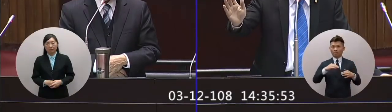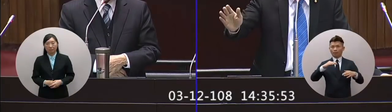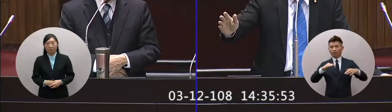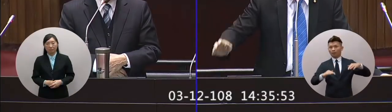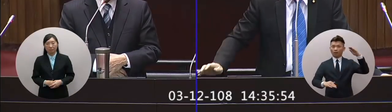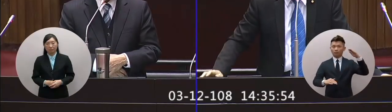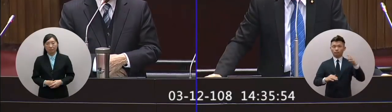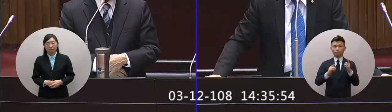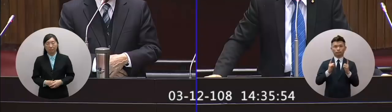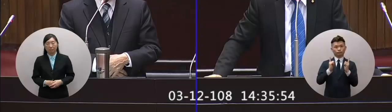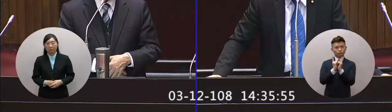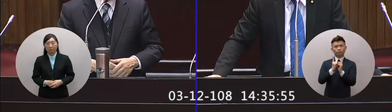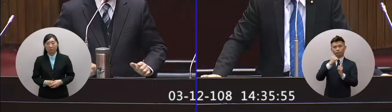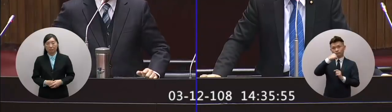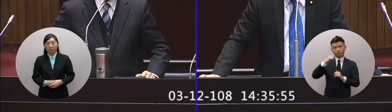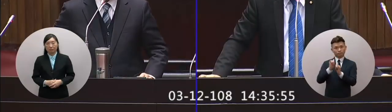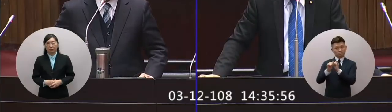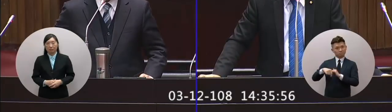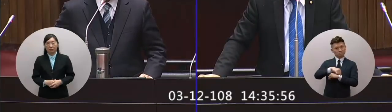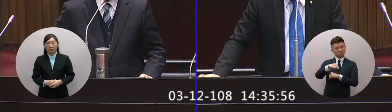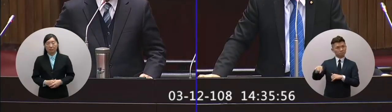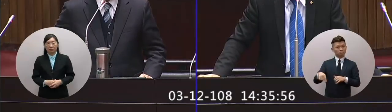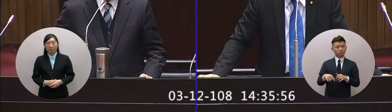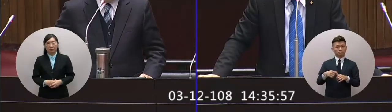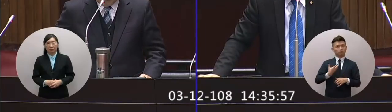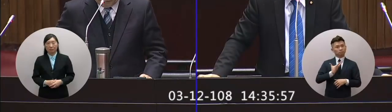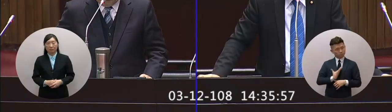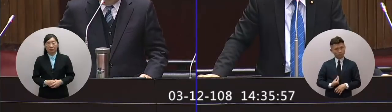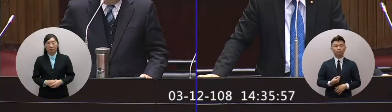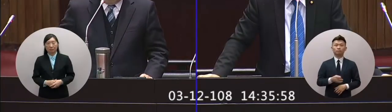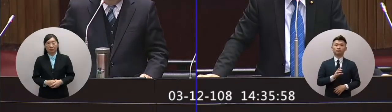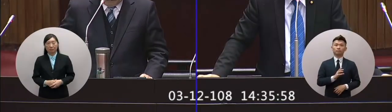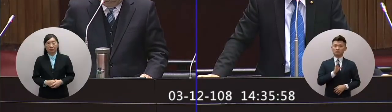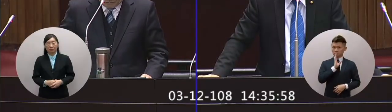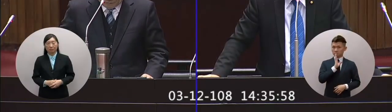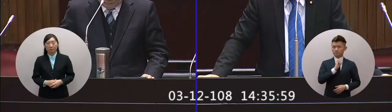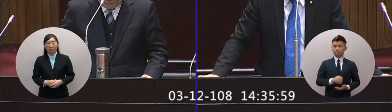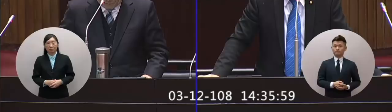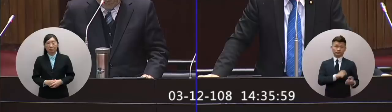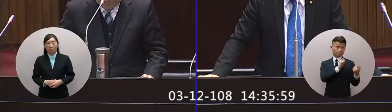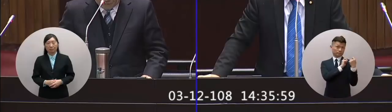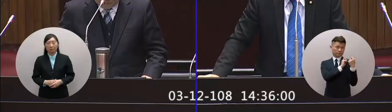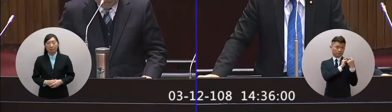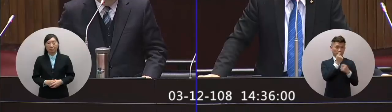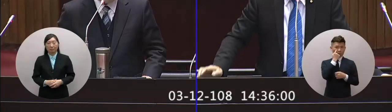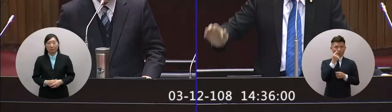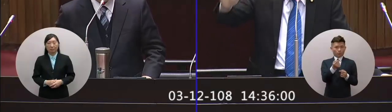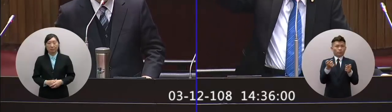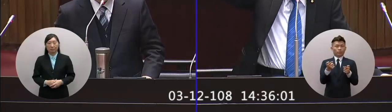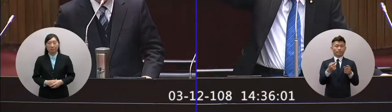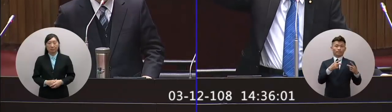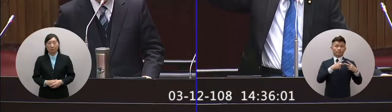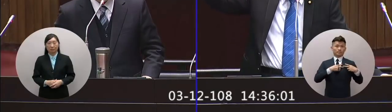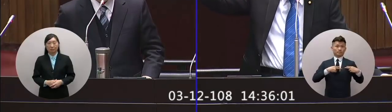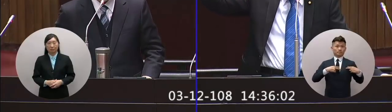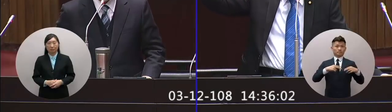我想法对台湾人来讲，长时间来说是一种很大的挫败了哈。尤其最近变得很厉害，蔡英文